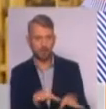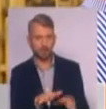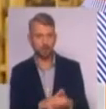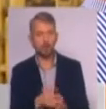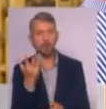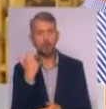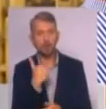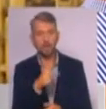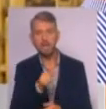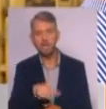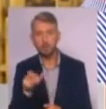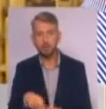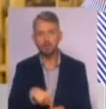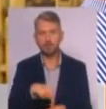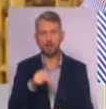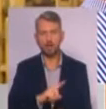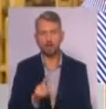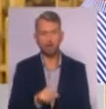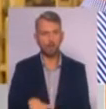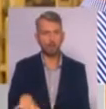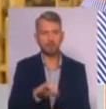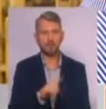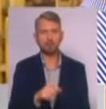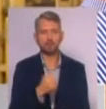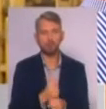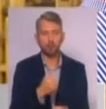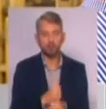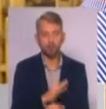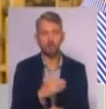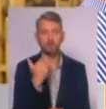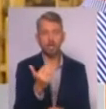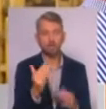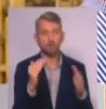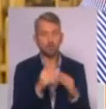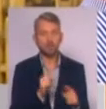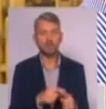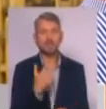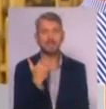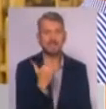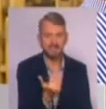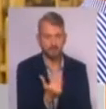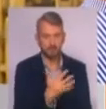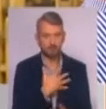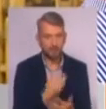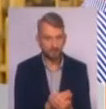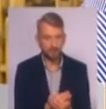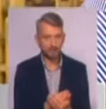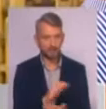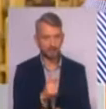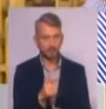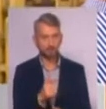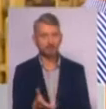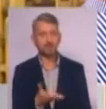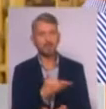коли люди відчувають, що все, що зроблено в їх будинку, це їх власність,